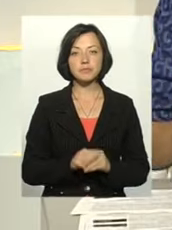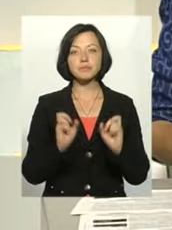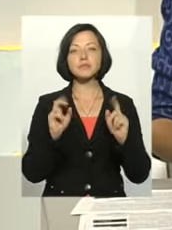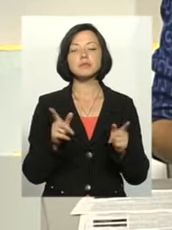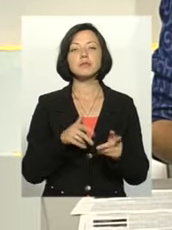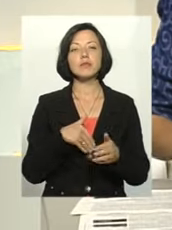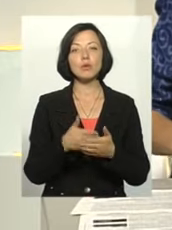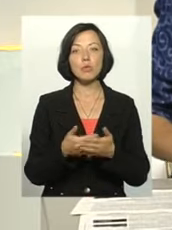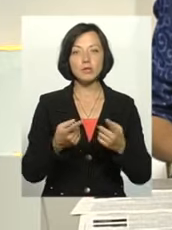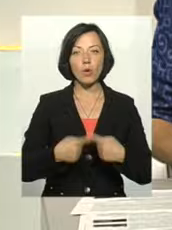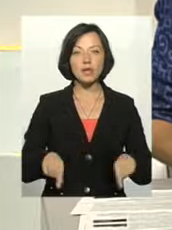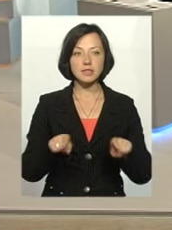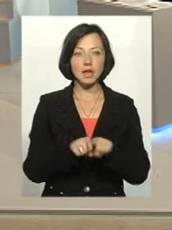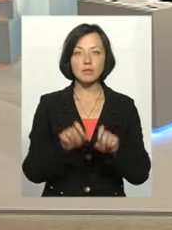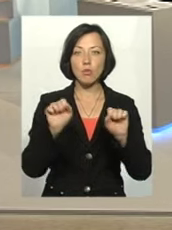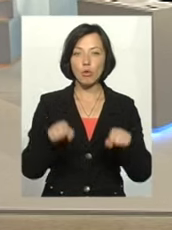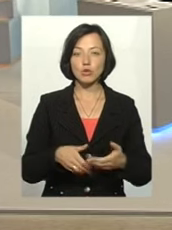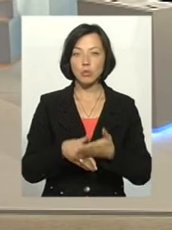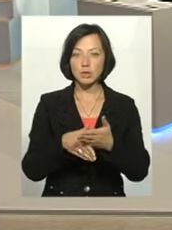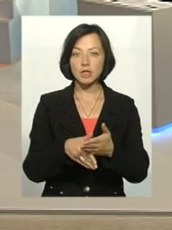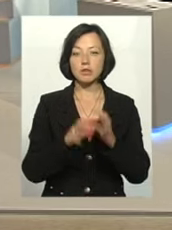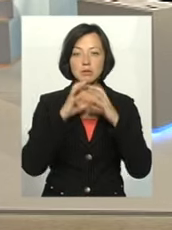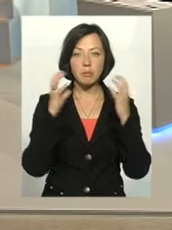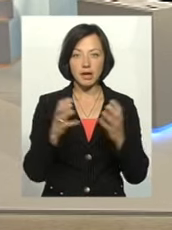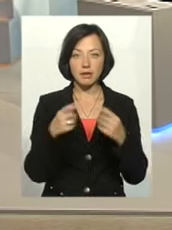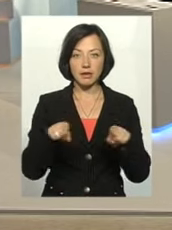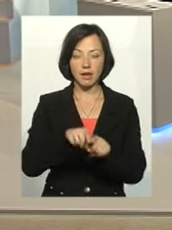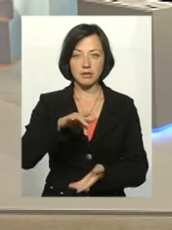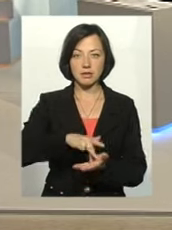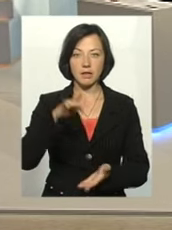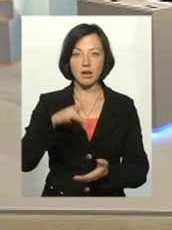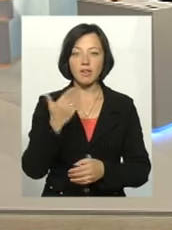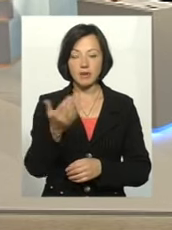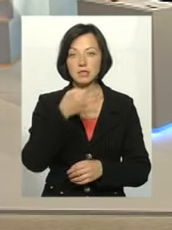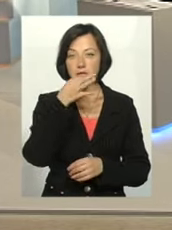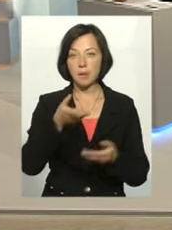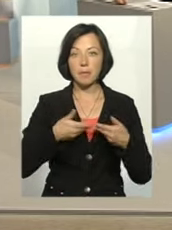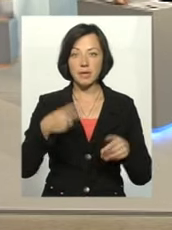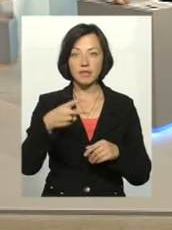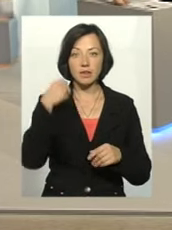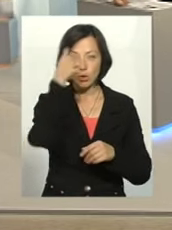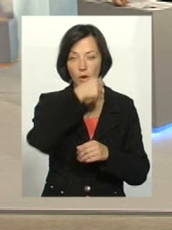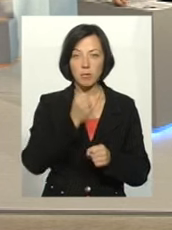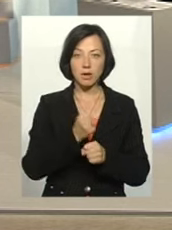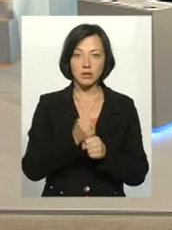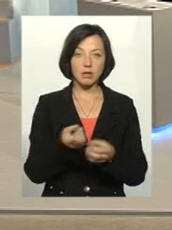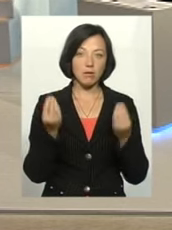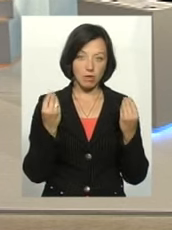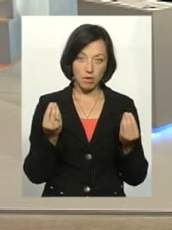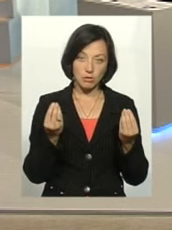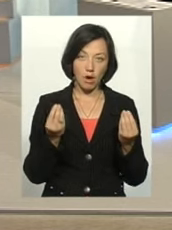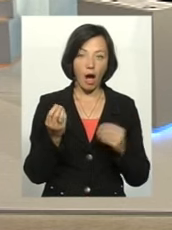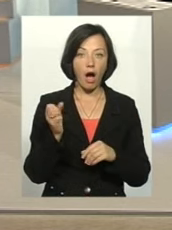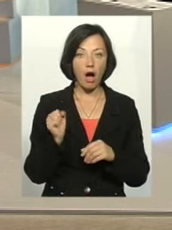організації, зокрема коаліція, може допомогти, аби зберегти такі центри? От ви зазначили, ми 20 років працюємо, класно.